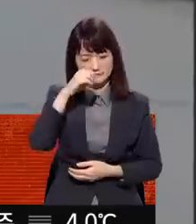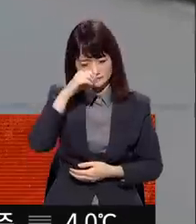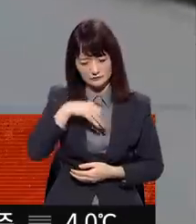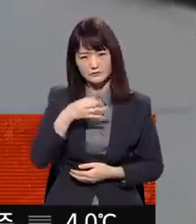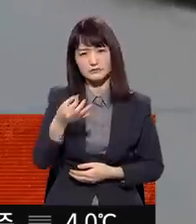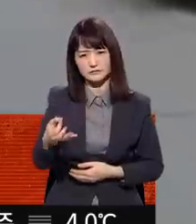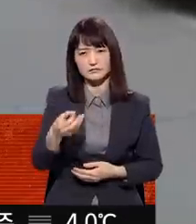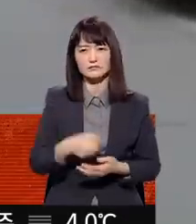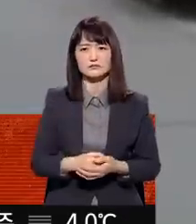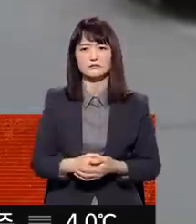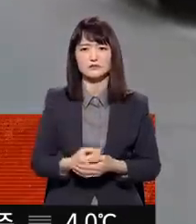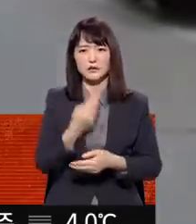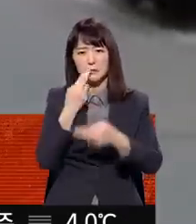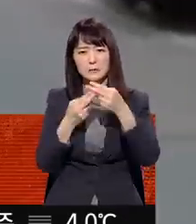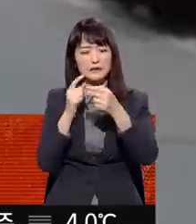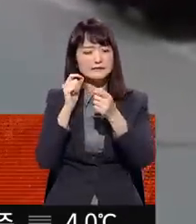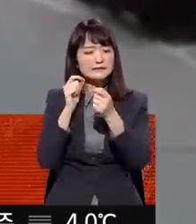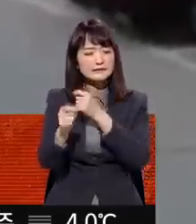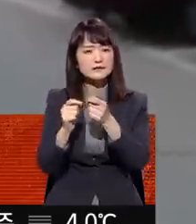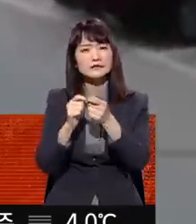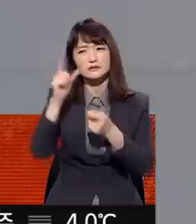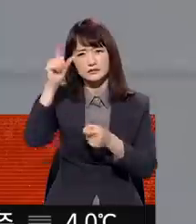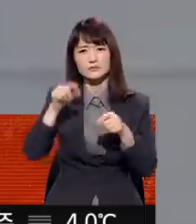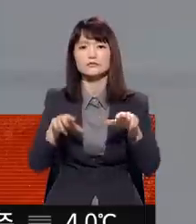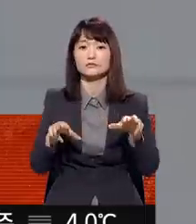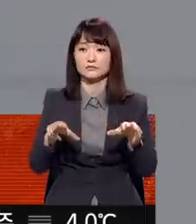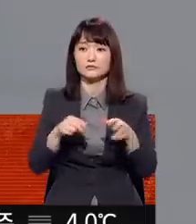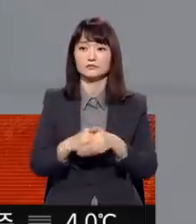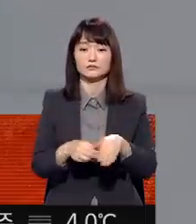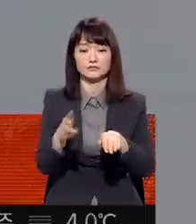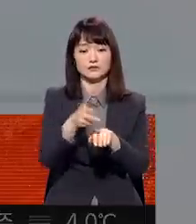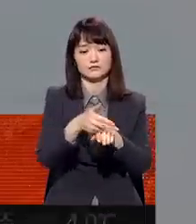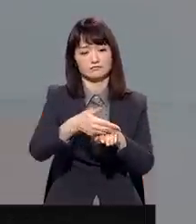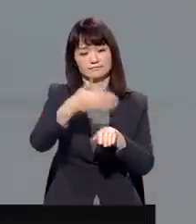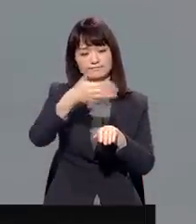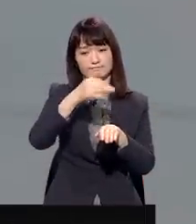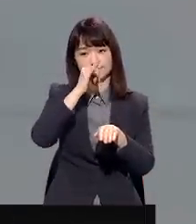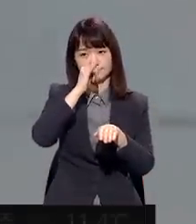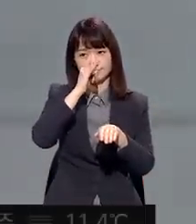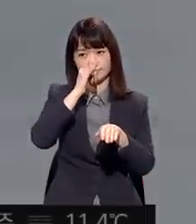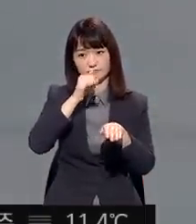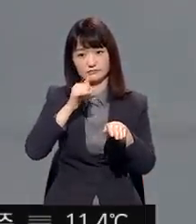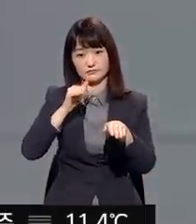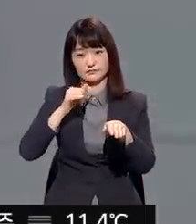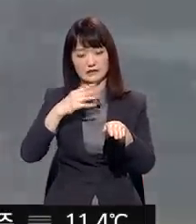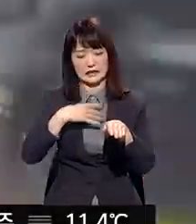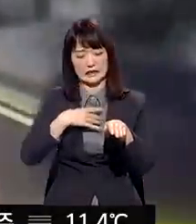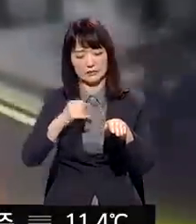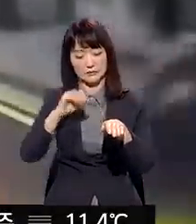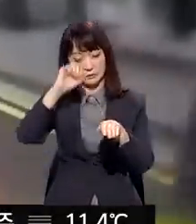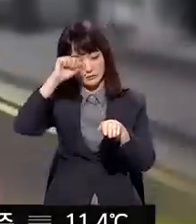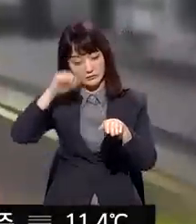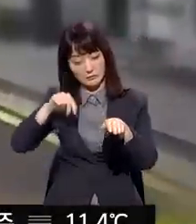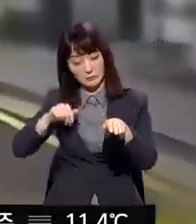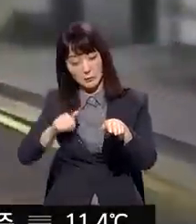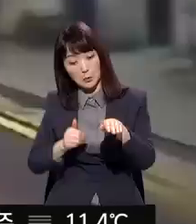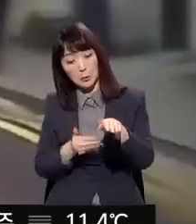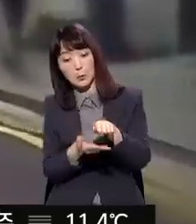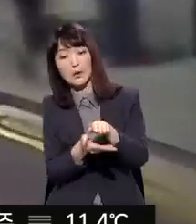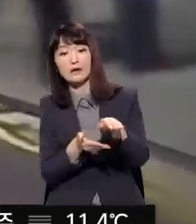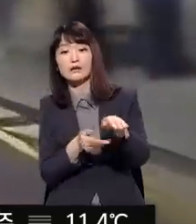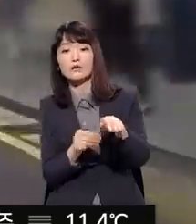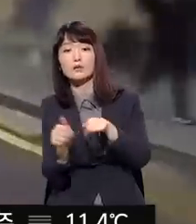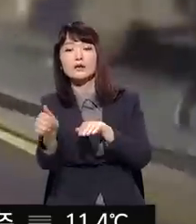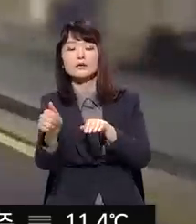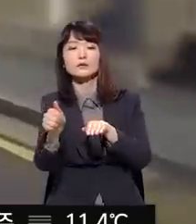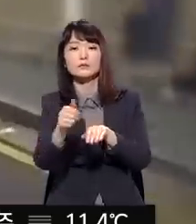많았고 보험 사기 이렇게 되는 경우 많았는데 지금은 영상들이 다 있어요. 아이고. 이런 사고 일어나면 일단은 블랙박스